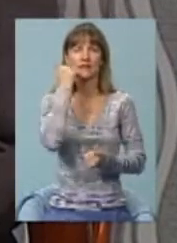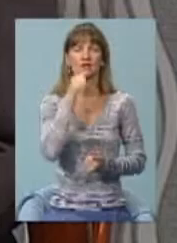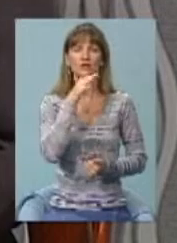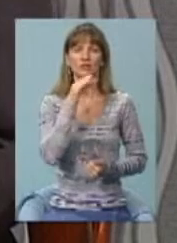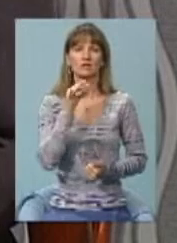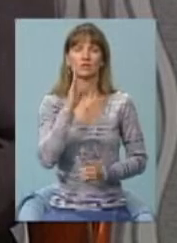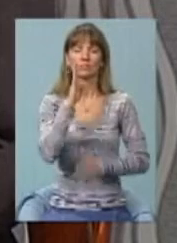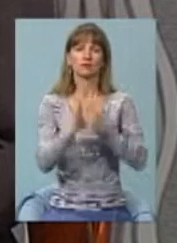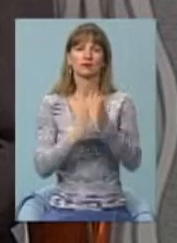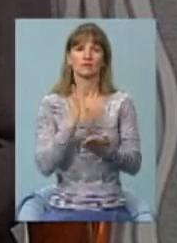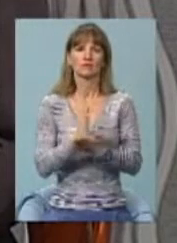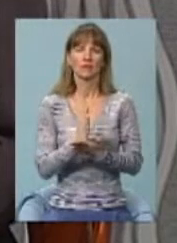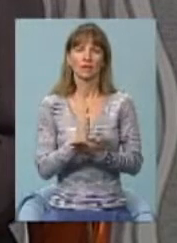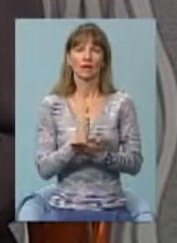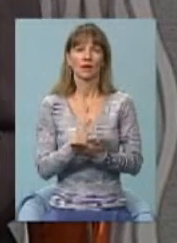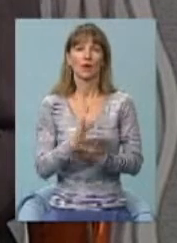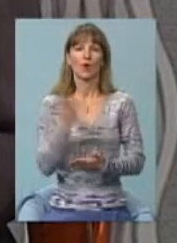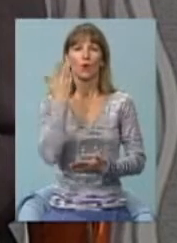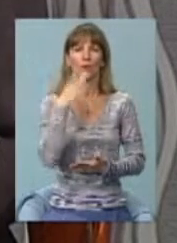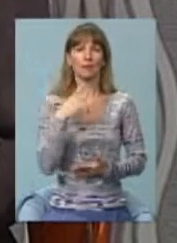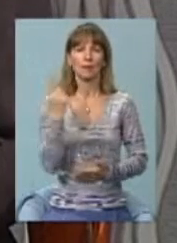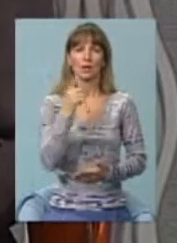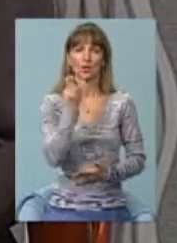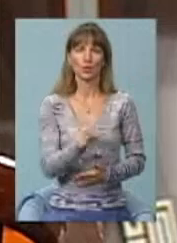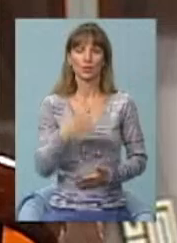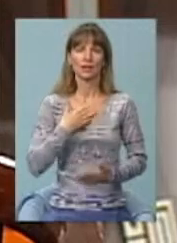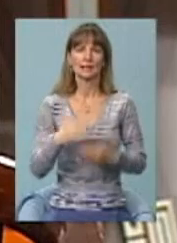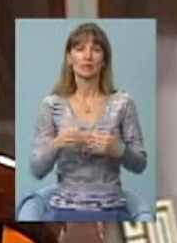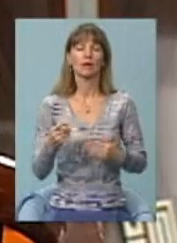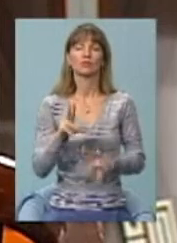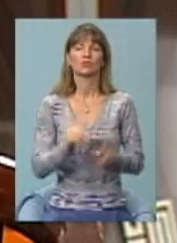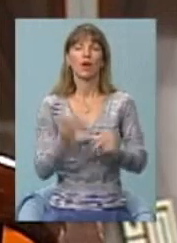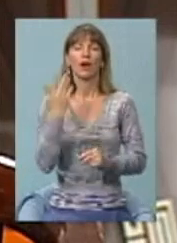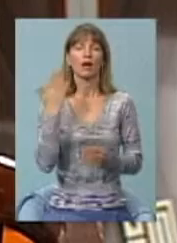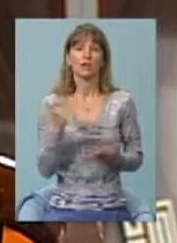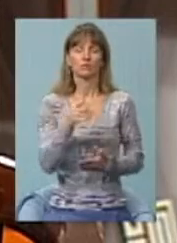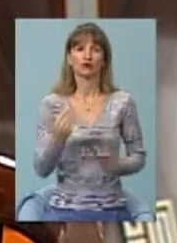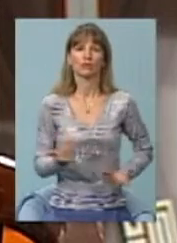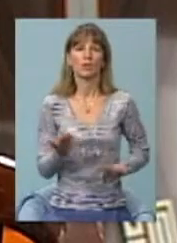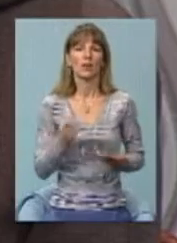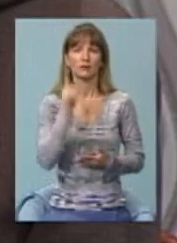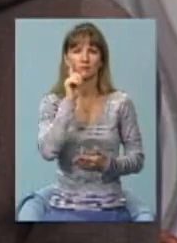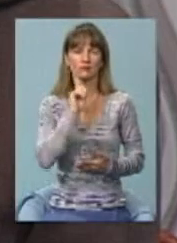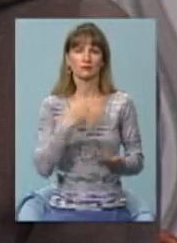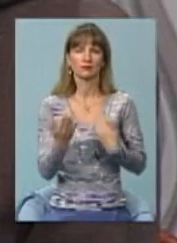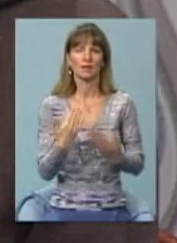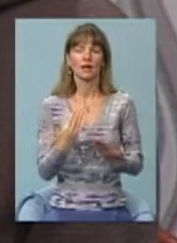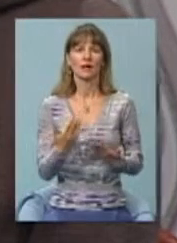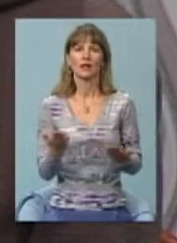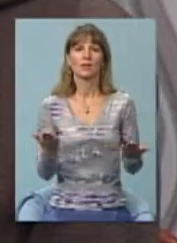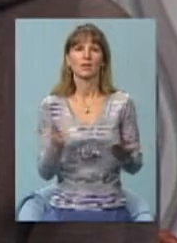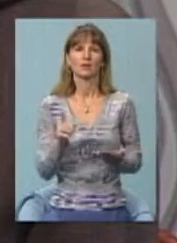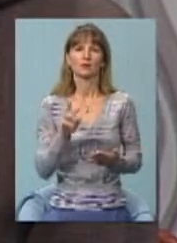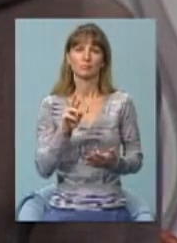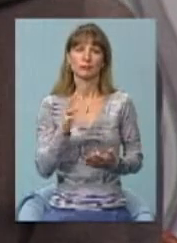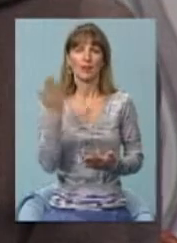існування пітекантропів, коли це ще були першими людьми на нашій землі, взагалі, як ти вважаєш, як вони тоді жили, як вони пристосовувалися, як вони от... чи